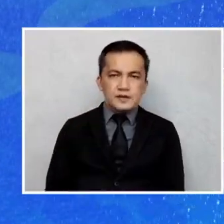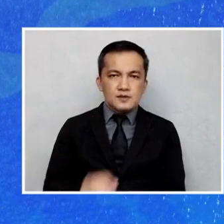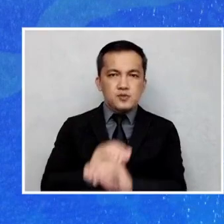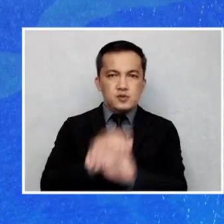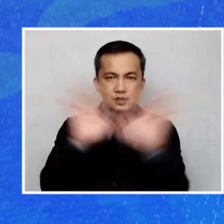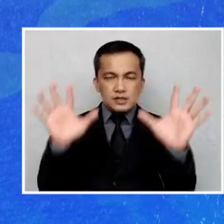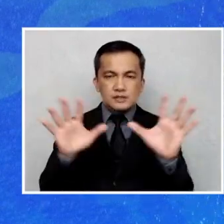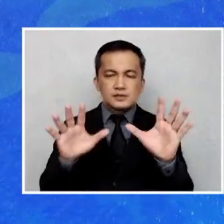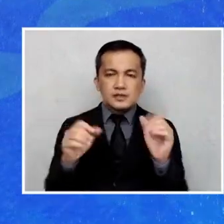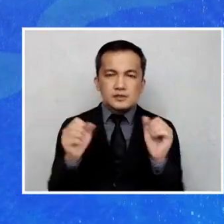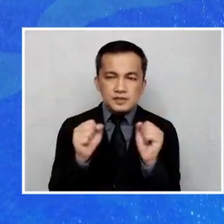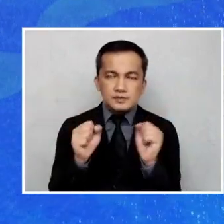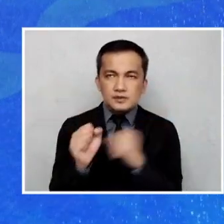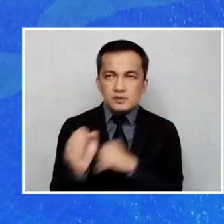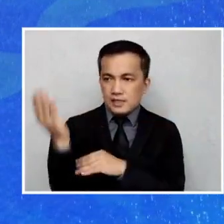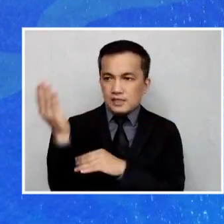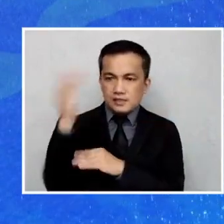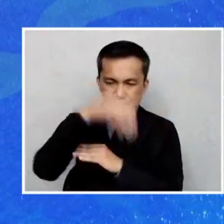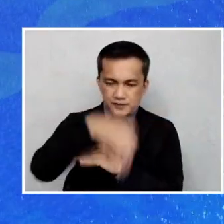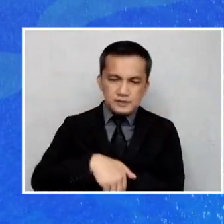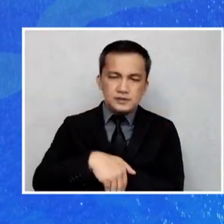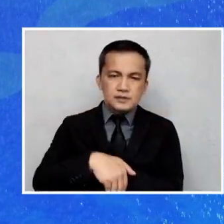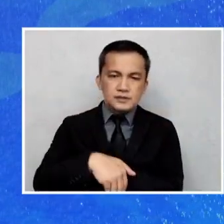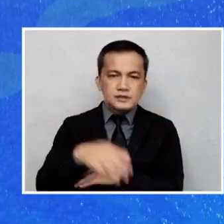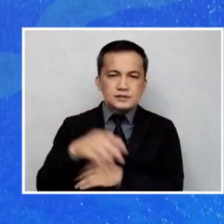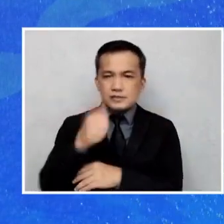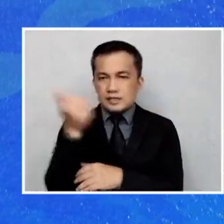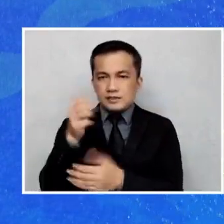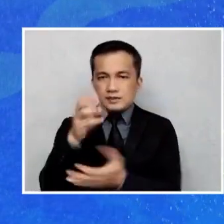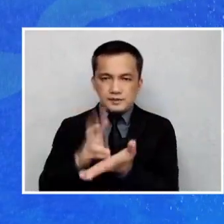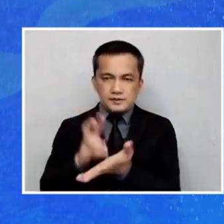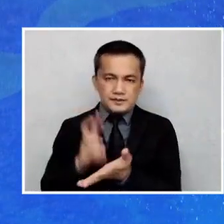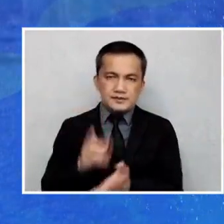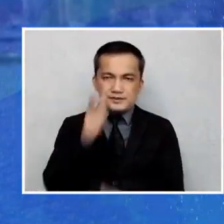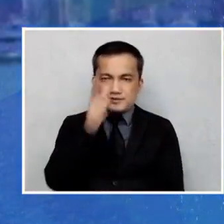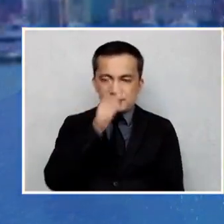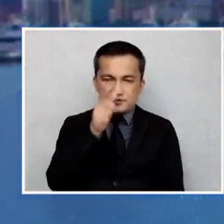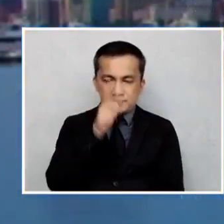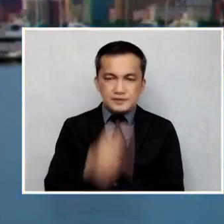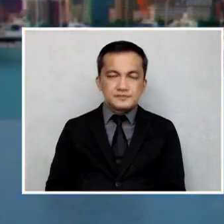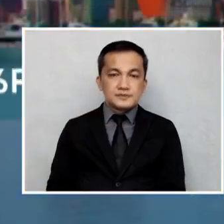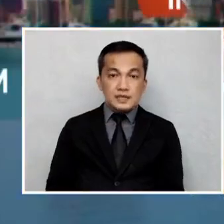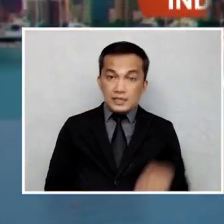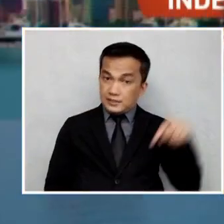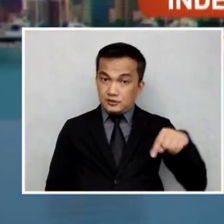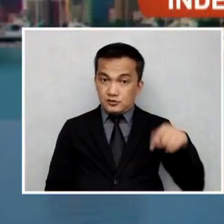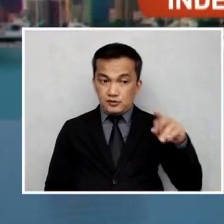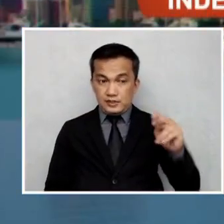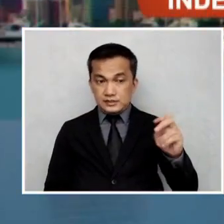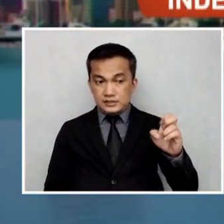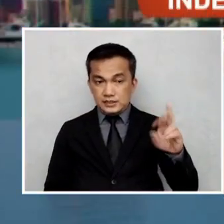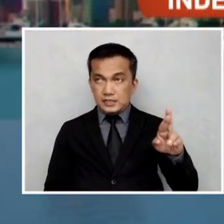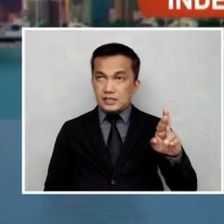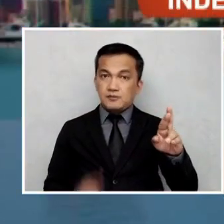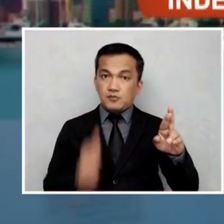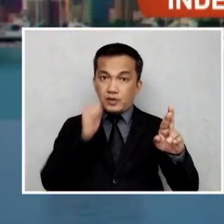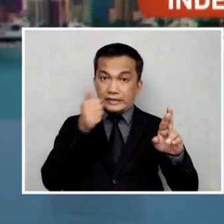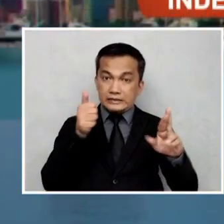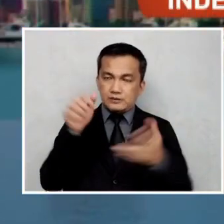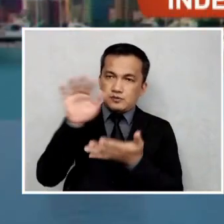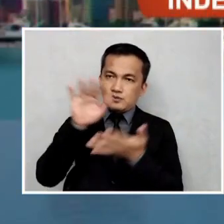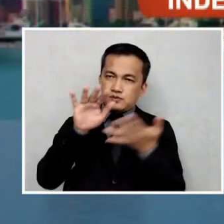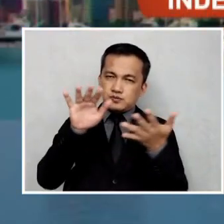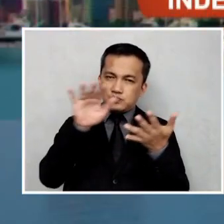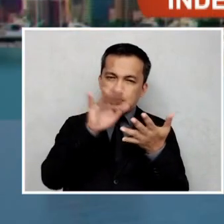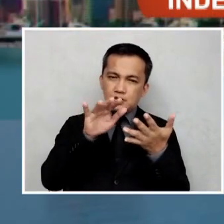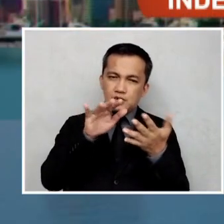sa umaga at gabi sa malaking bahagi o ibang bahagi po ng Luzon. Dito naman sa Metro Manila, magiging maulap pa rin bukas pero